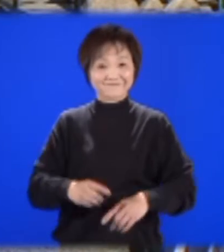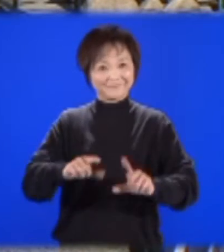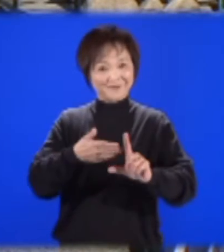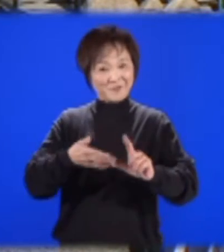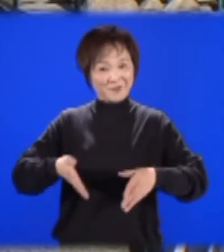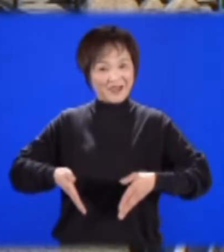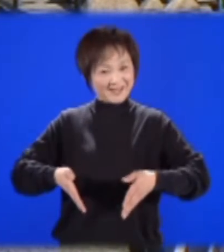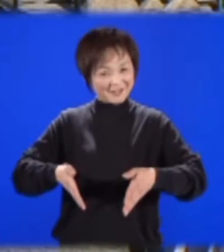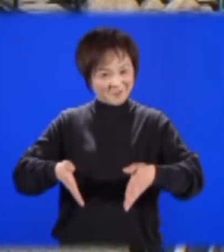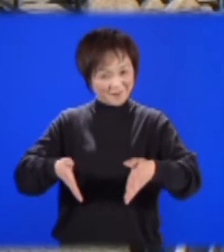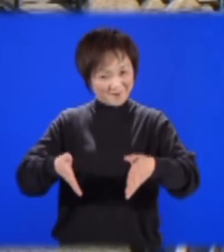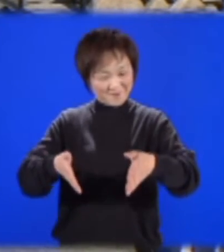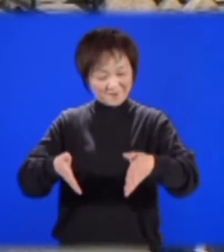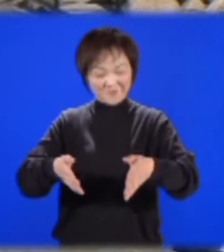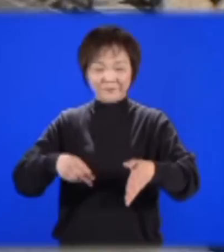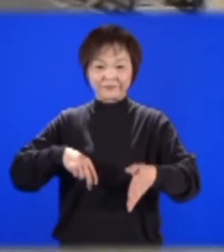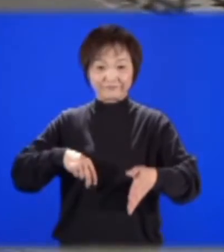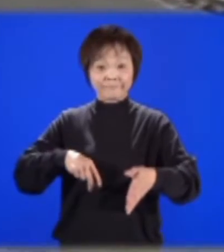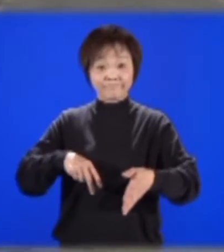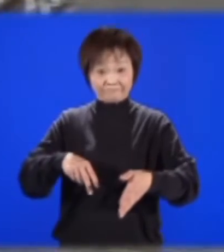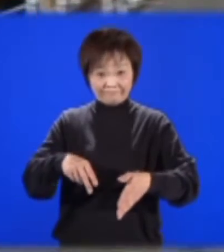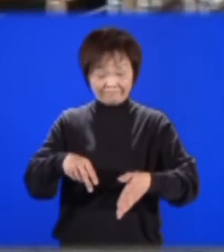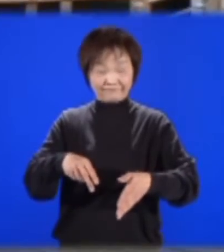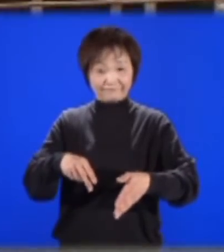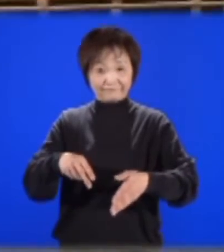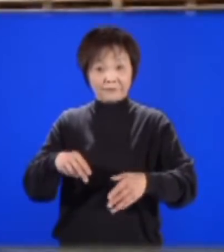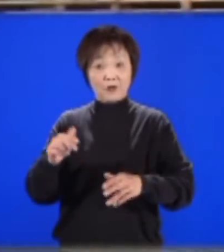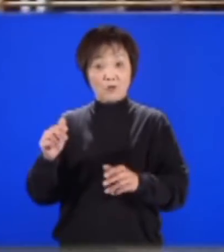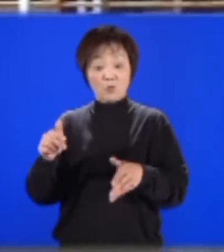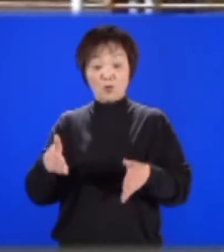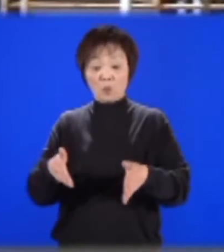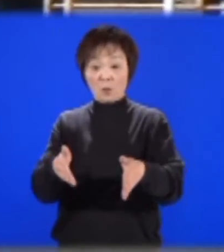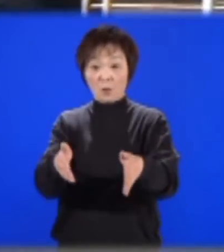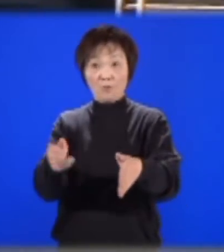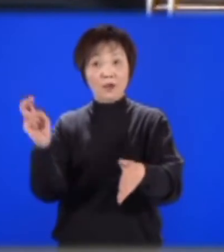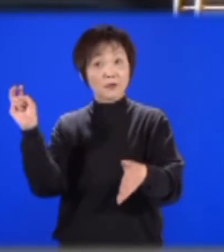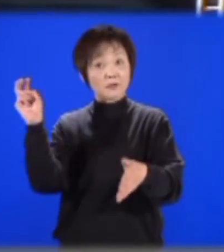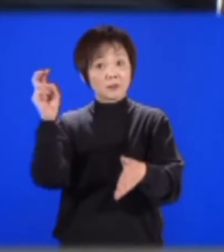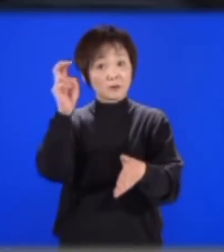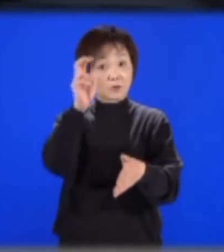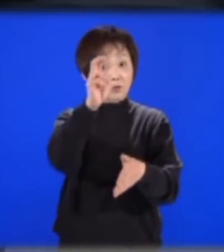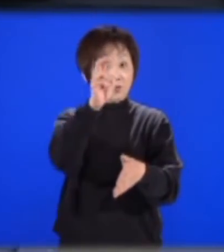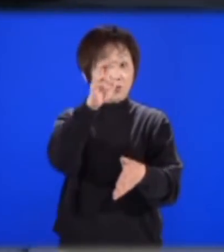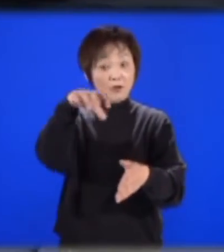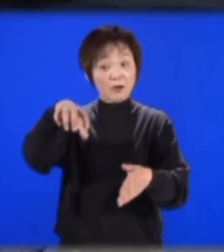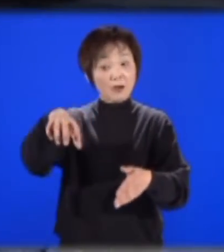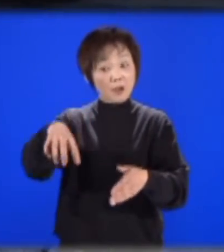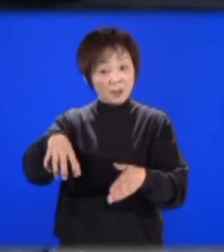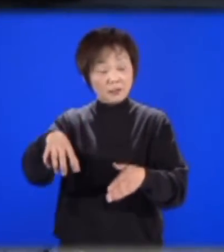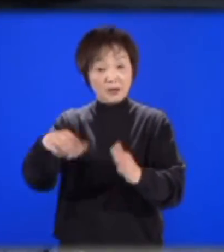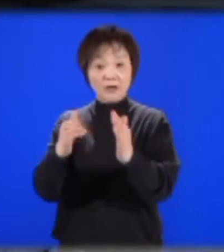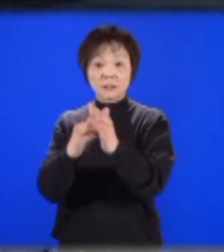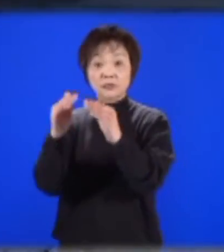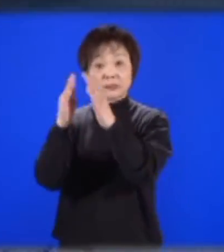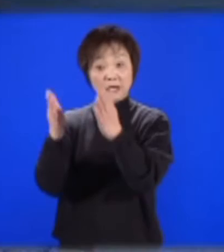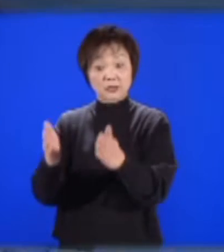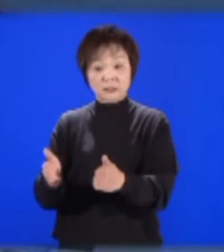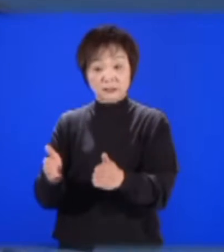再び東海道に戻りましょう。近鉄名古屋線と東海道が交差するあたりに石碑があります